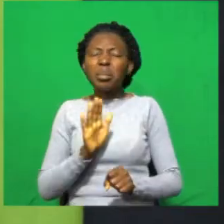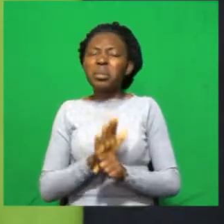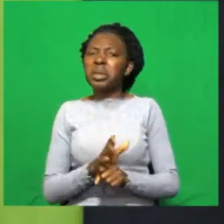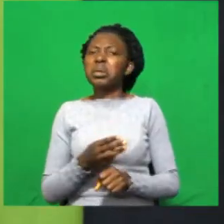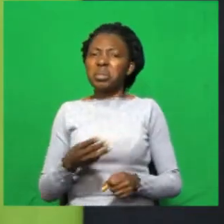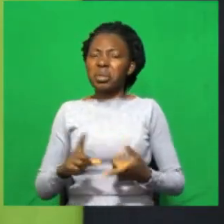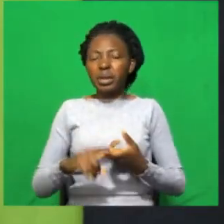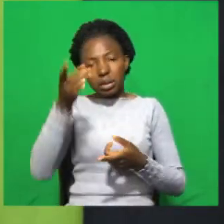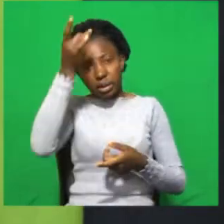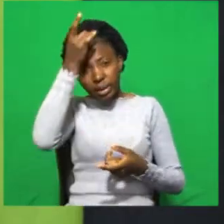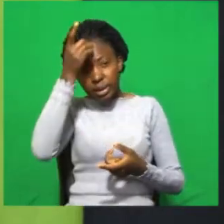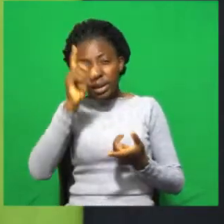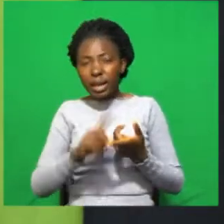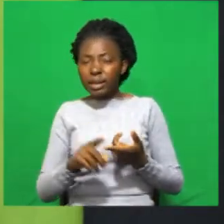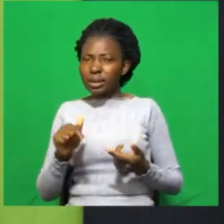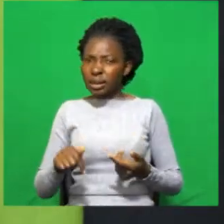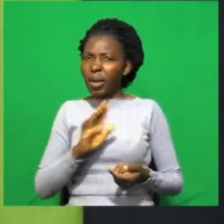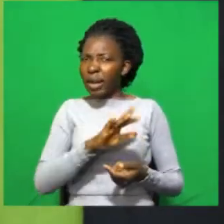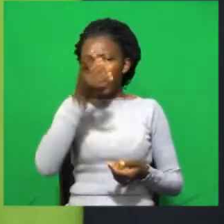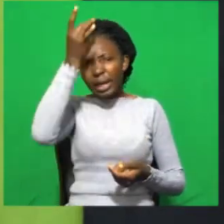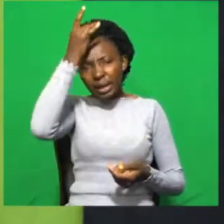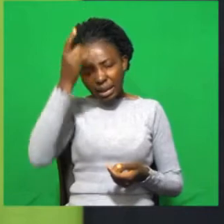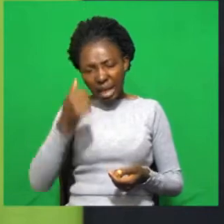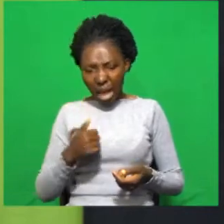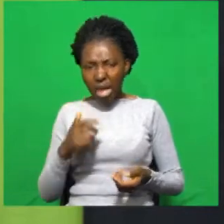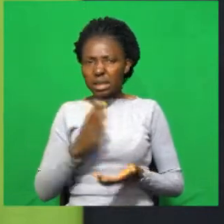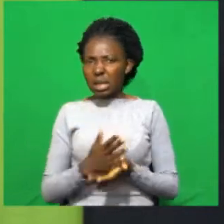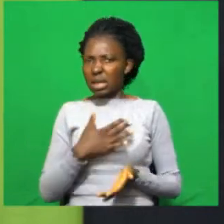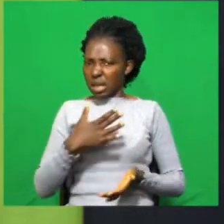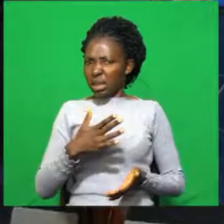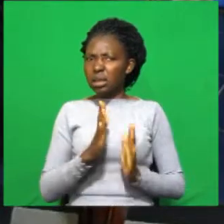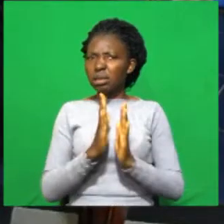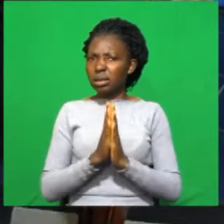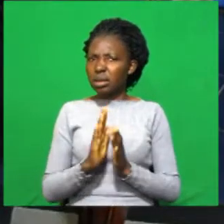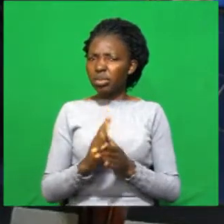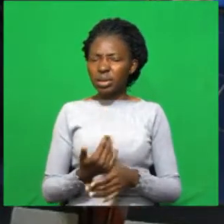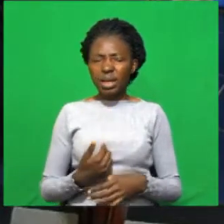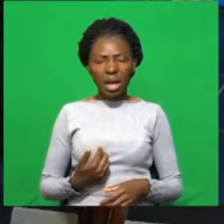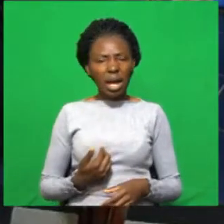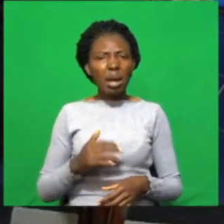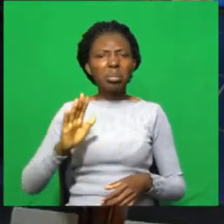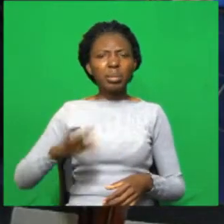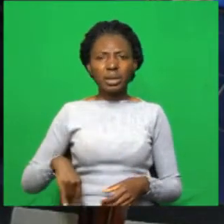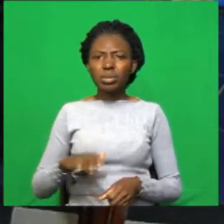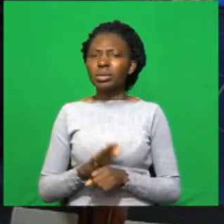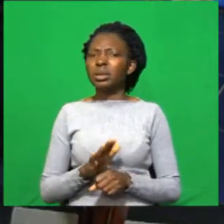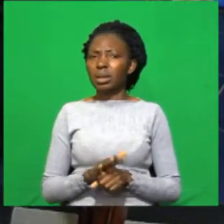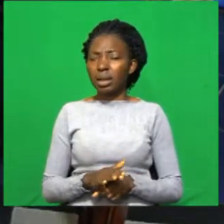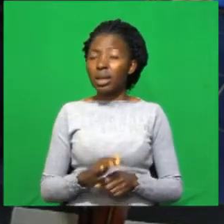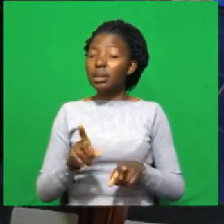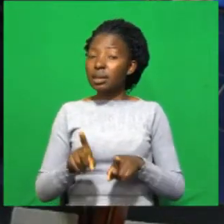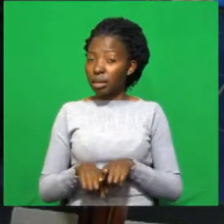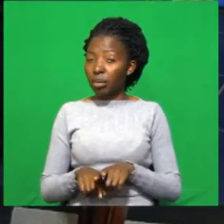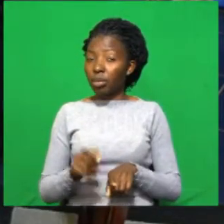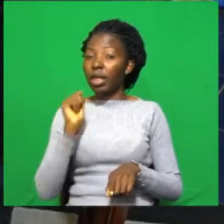nemadzimambo zvakakonzera kuti mamwe madzimambo avenge chechi nekutosomukira chechi sezvakaitwa